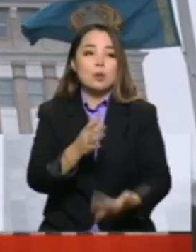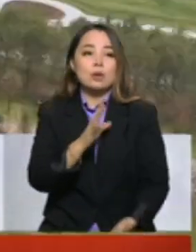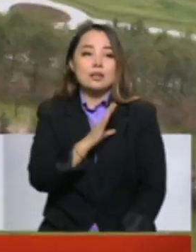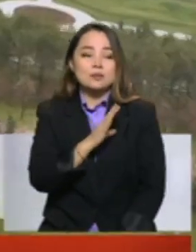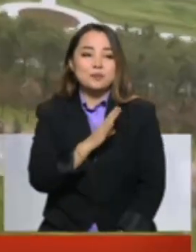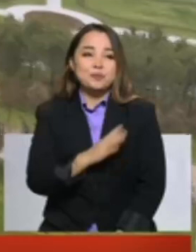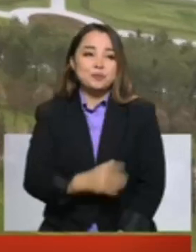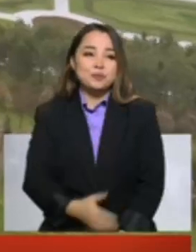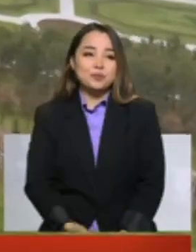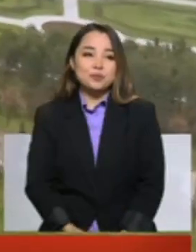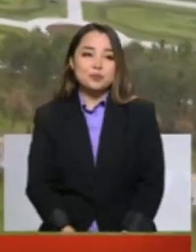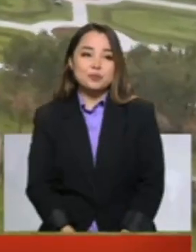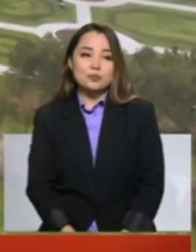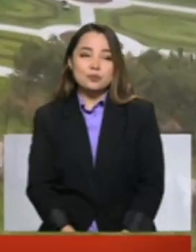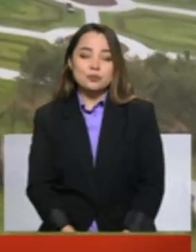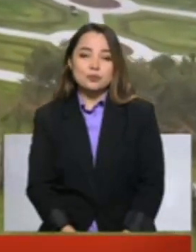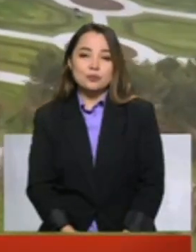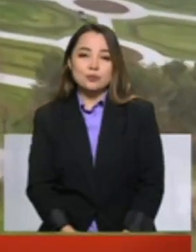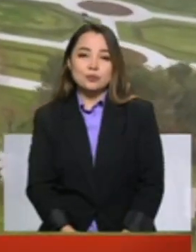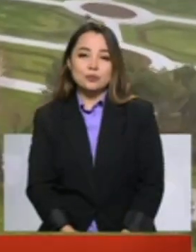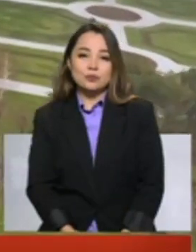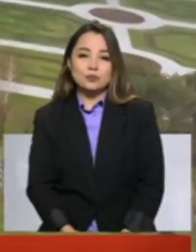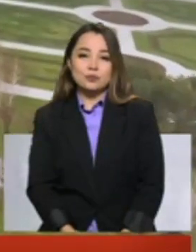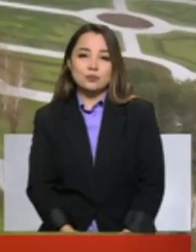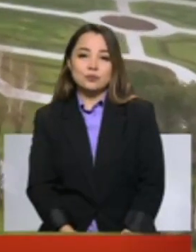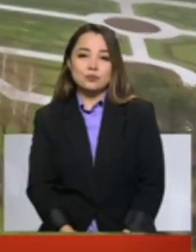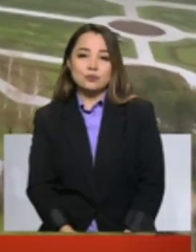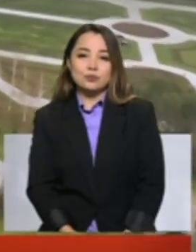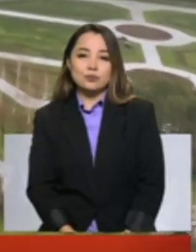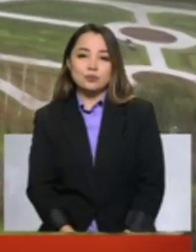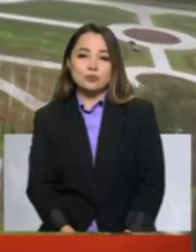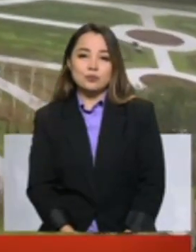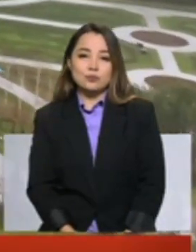Қайыртай, Олжас Берікбай, Бауыржан Бірлібаев, президент телерадио кешенінің көмегімен, Қазақстан ұлттық арнасы, Астана.